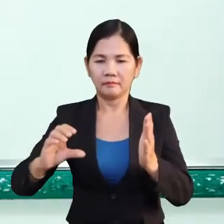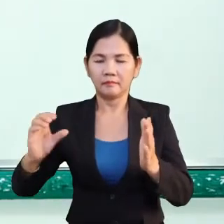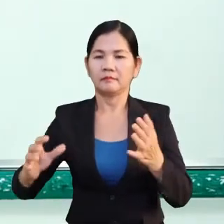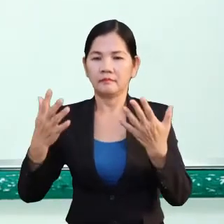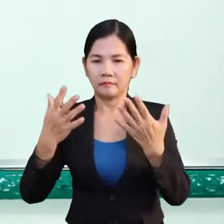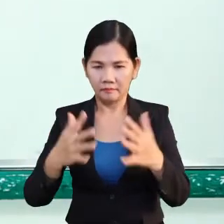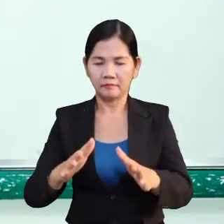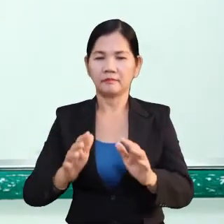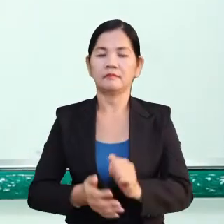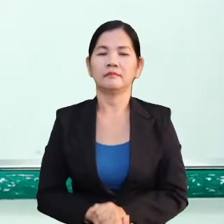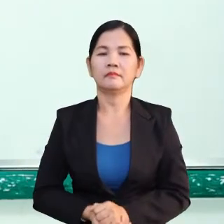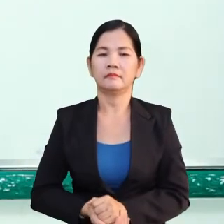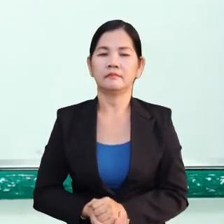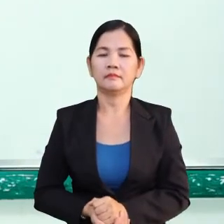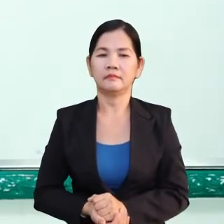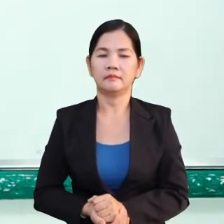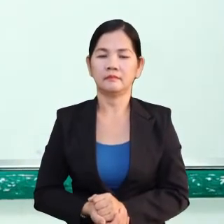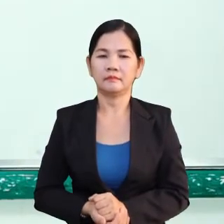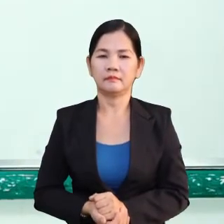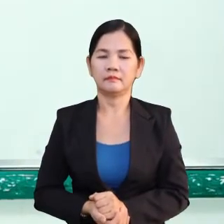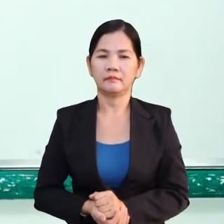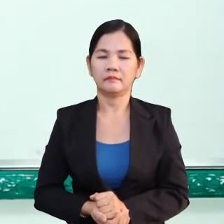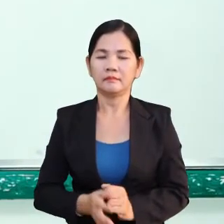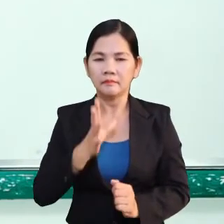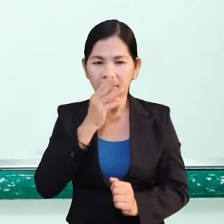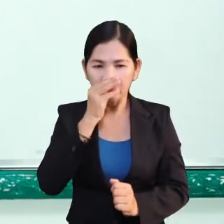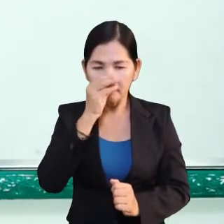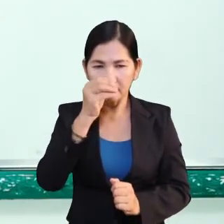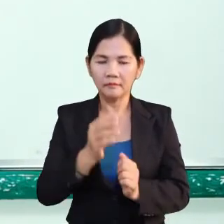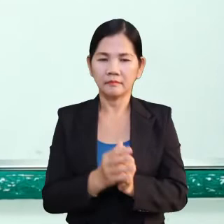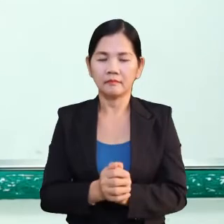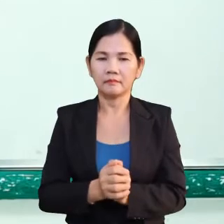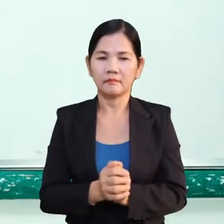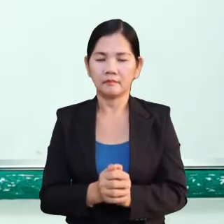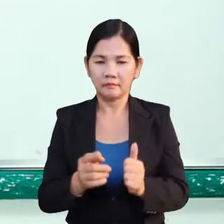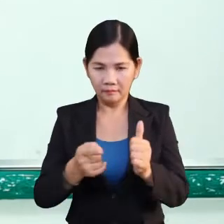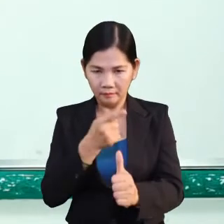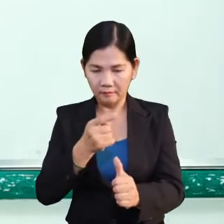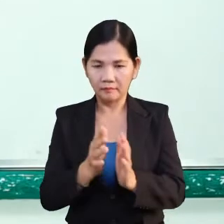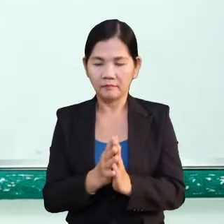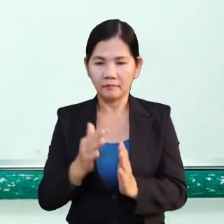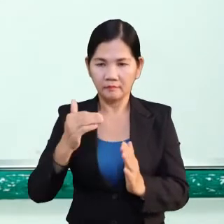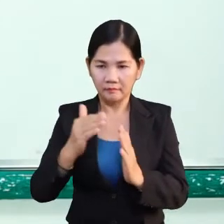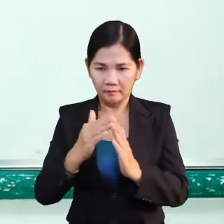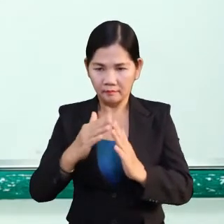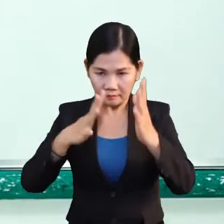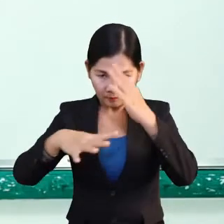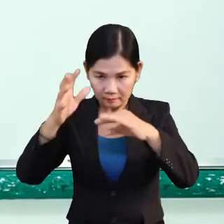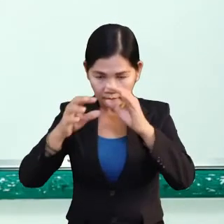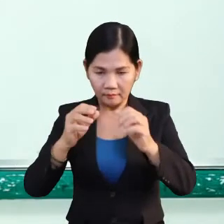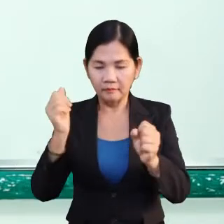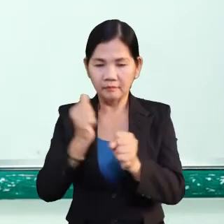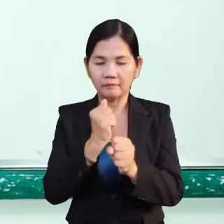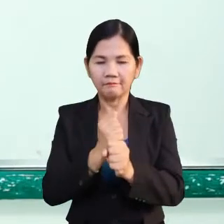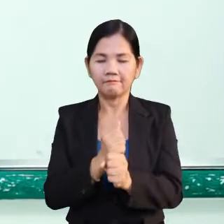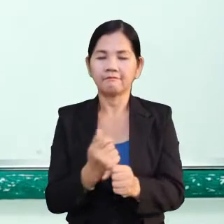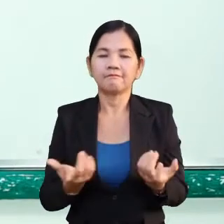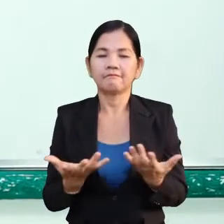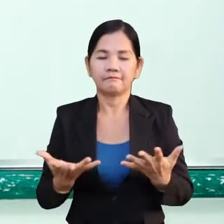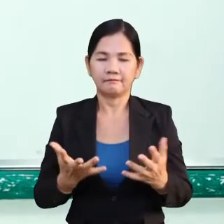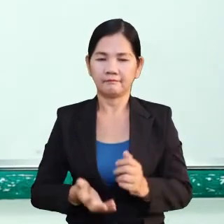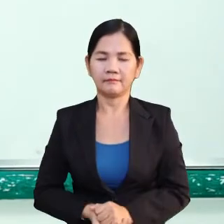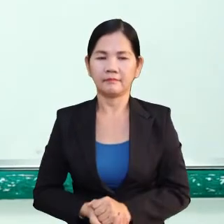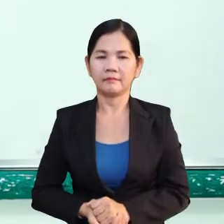នទៅសាលារៀនចាអញ្ចឹងកូនណាអាចនិយាយឡើងវិញបានណាតាមុនទៅសាលារៀនតាកូនត្រូវធ្វើអ្វីខ្លះ